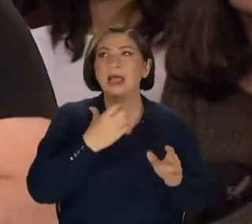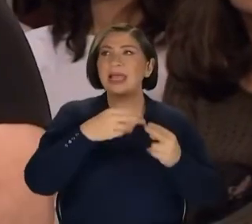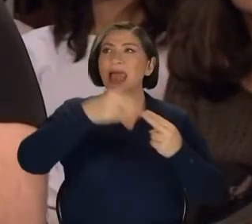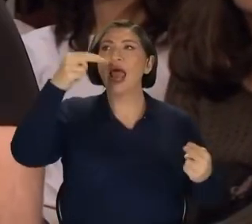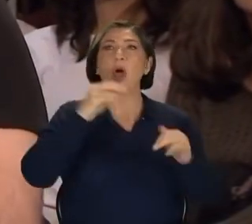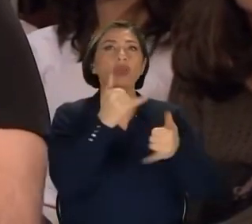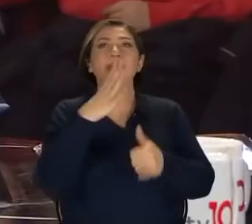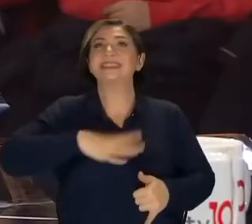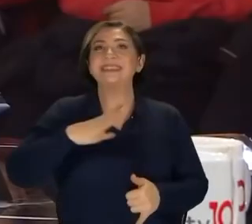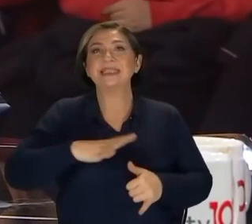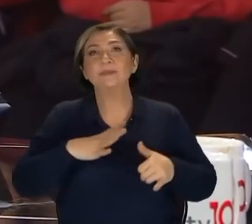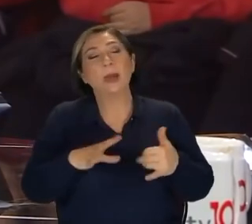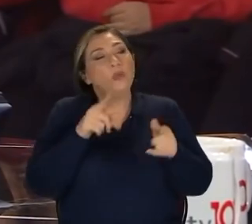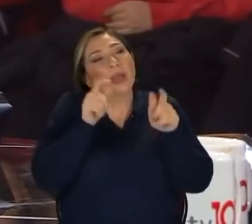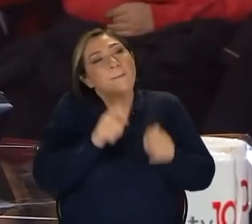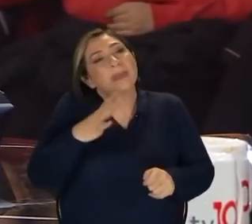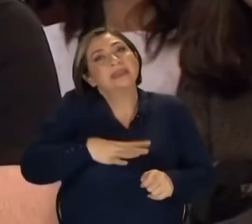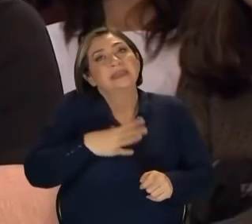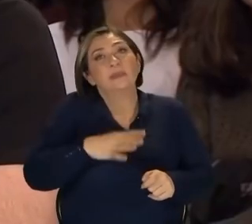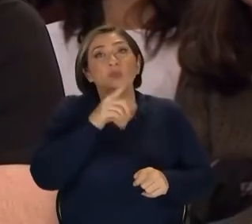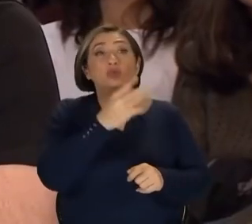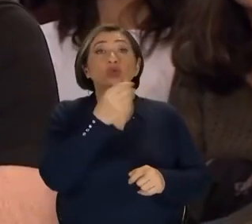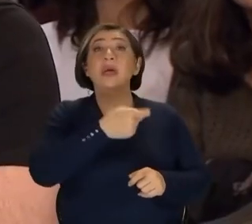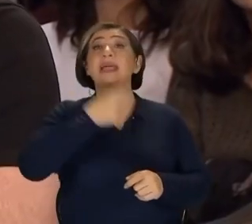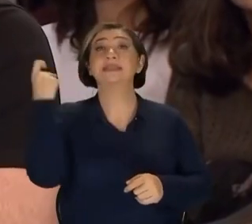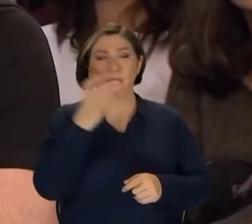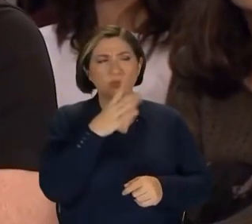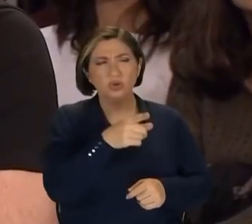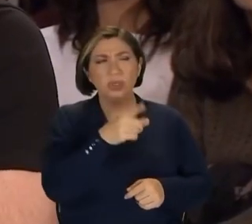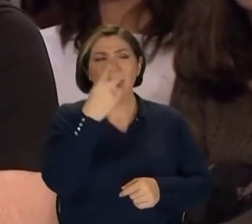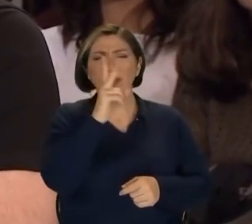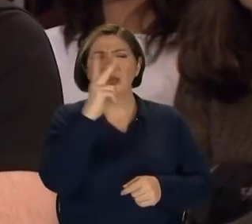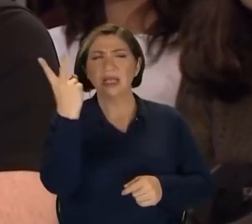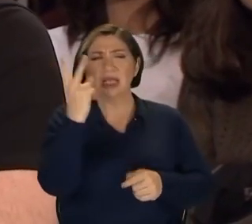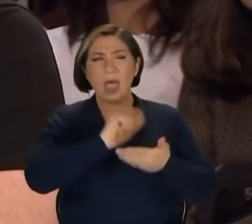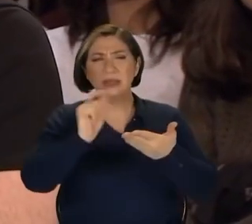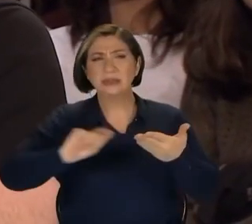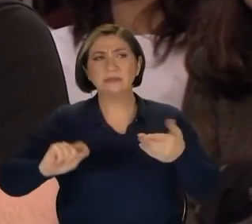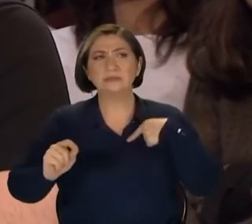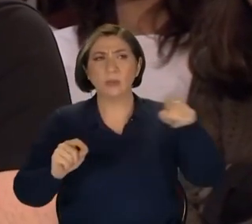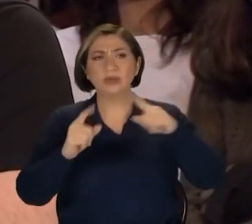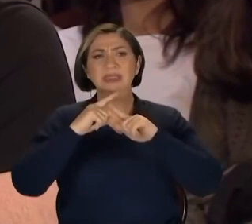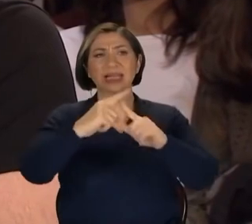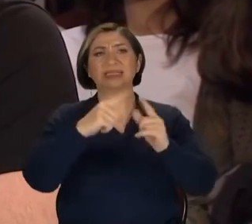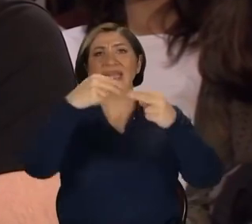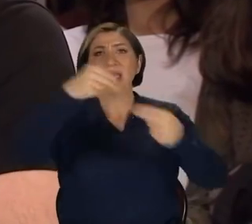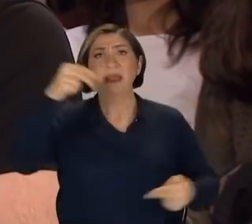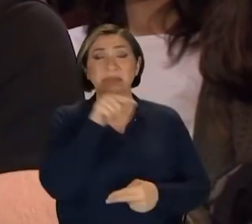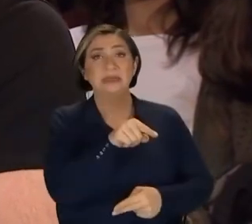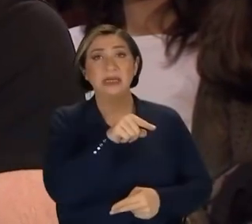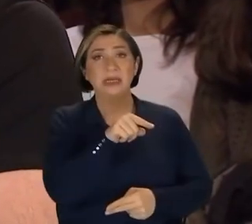istediğimden. Bunları yapmak istedim. Bir de bu çok eski biliyor musun? Bu yani 2002'de falan yazdım ben bu taksici hikayesini.